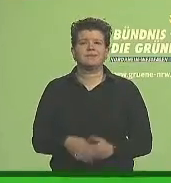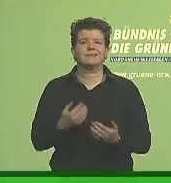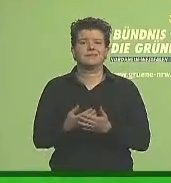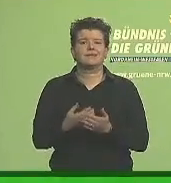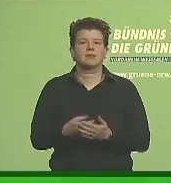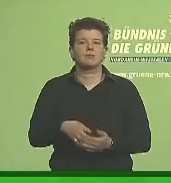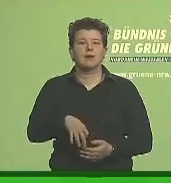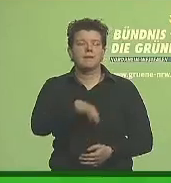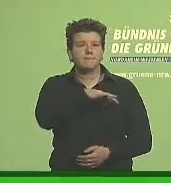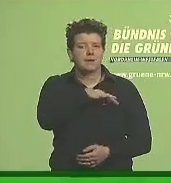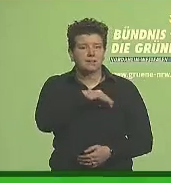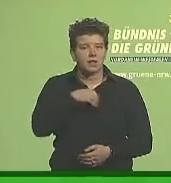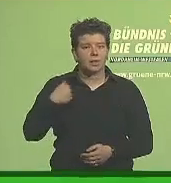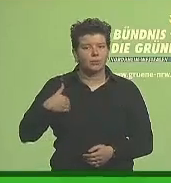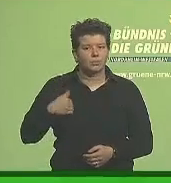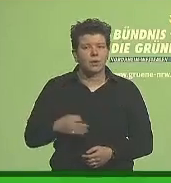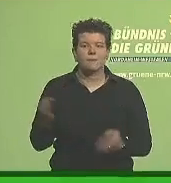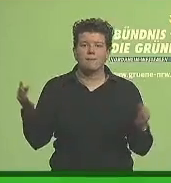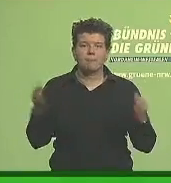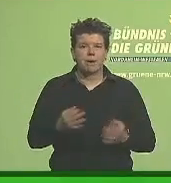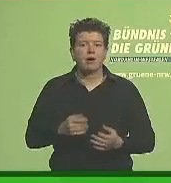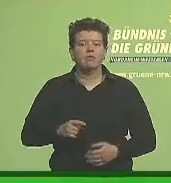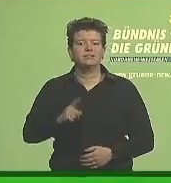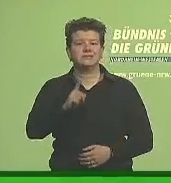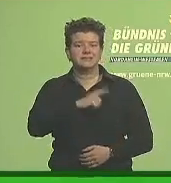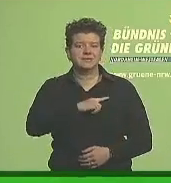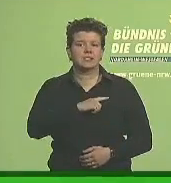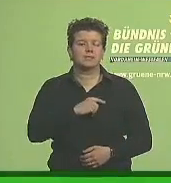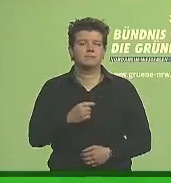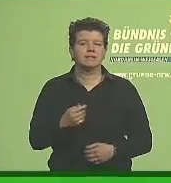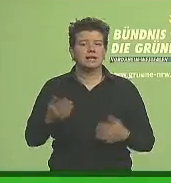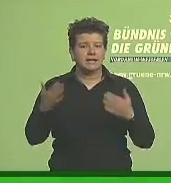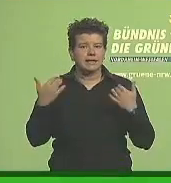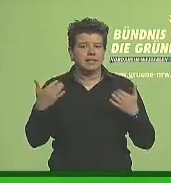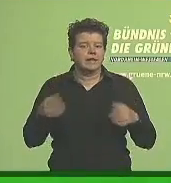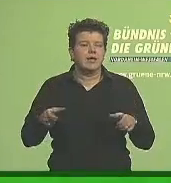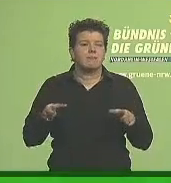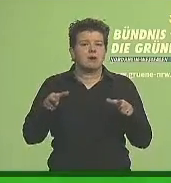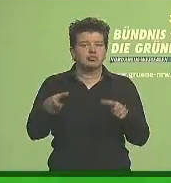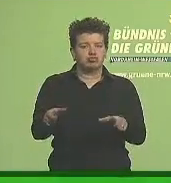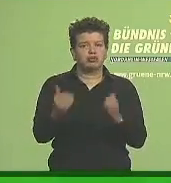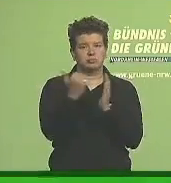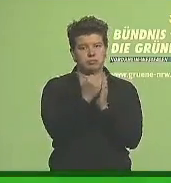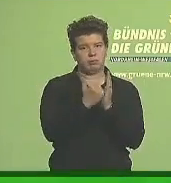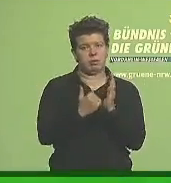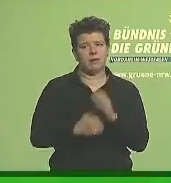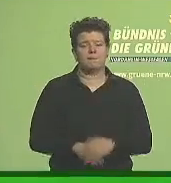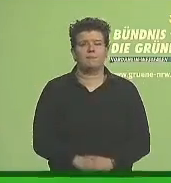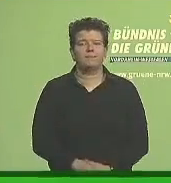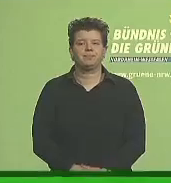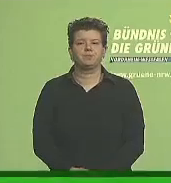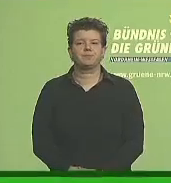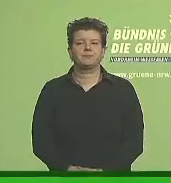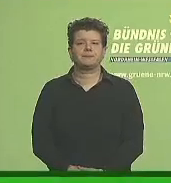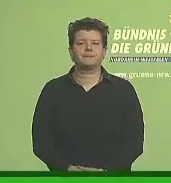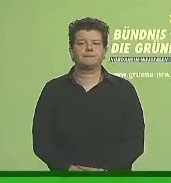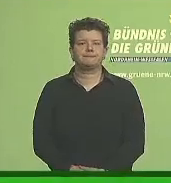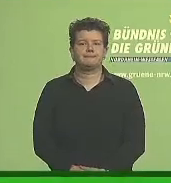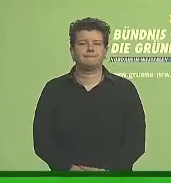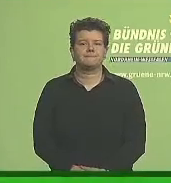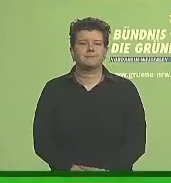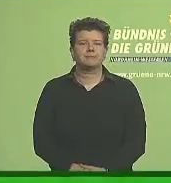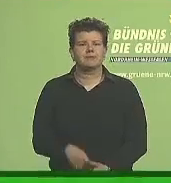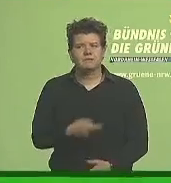Klimaschutzplan. Klimaschutz wächst von unten als Graswurzelbewegung und nicht nur top-down, auf das wir lange warten müssen. Wir